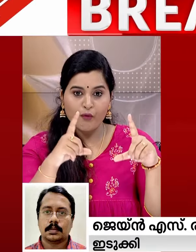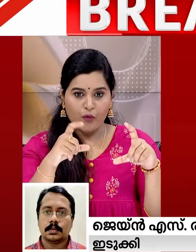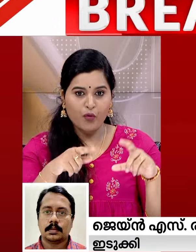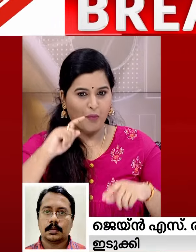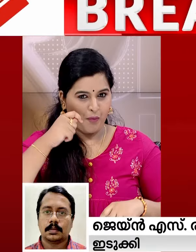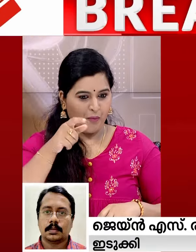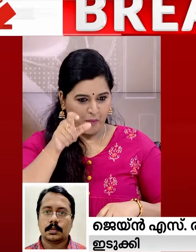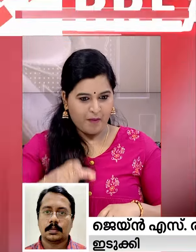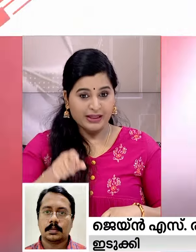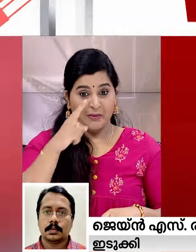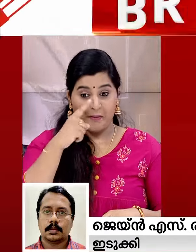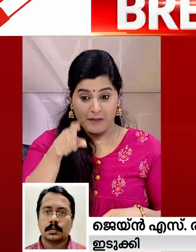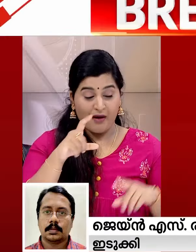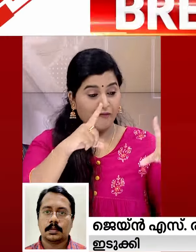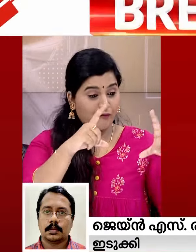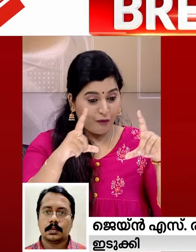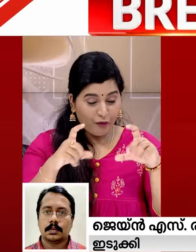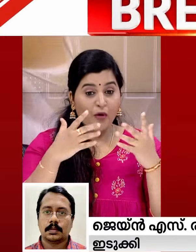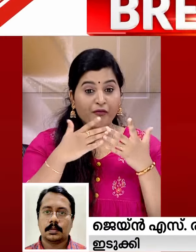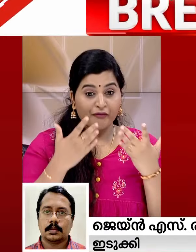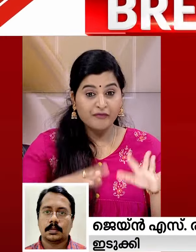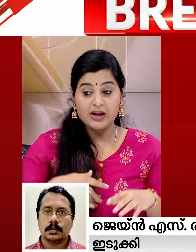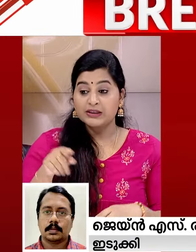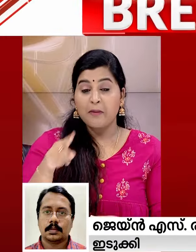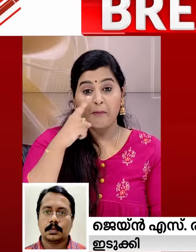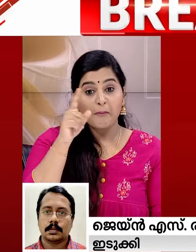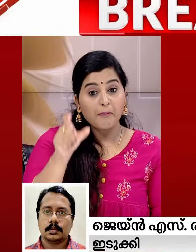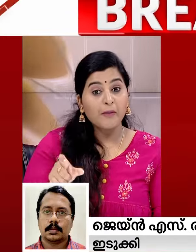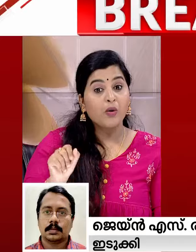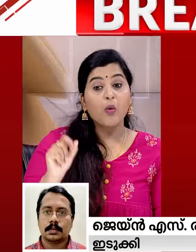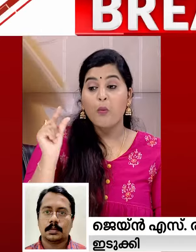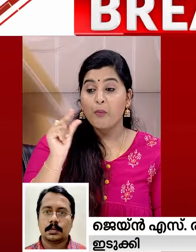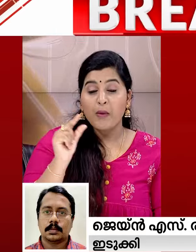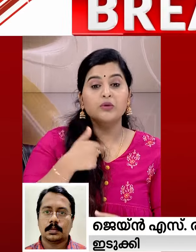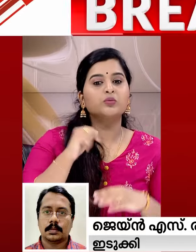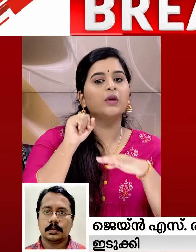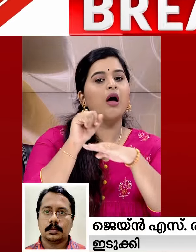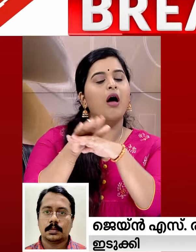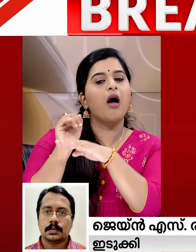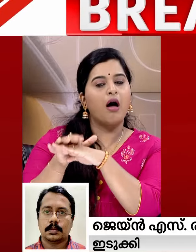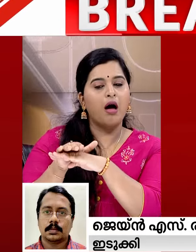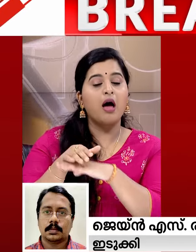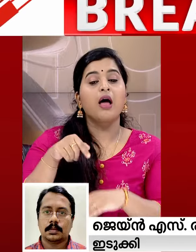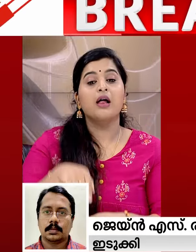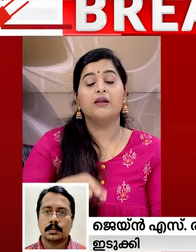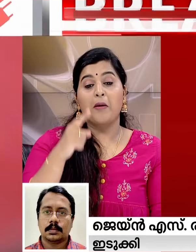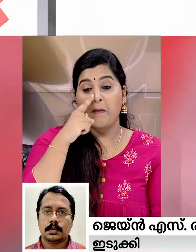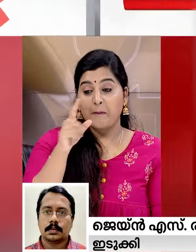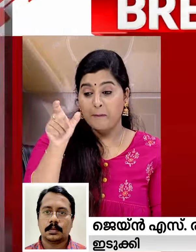പെൺകുട്ടിയെ സമാനമായ രീതിയിൽ ഉപദ്രവിച്ചു. ഒടുവിൽ പെൺകുട്ടി തന്നെയാണ് വീട്ടിൽ